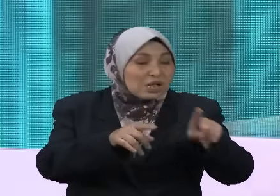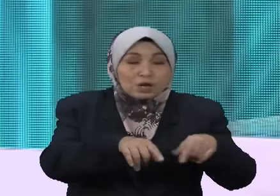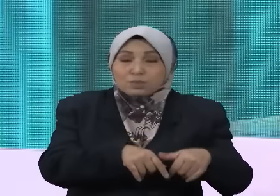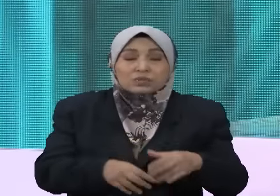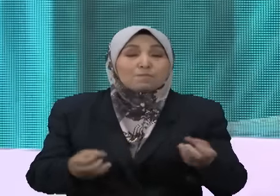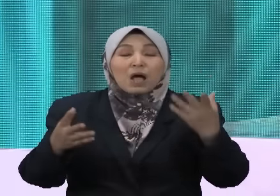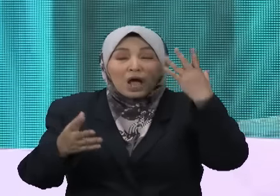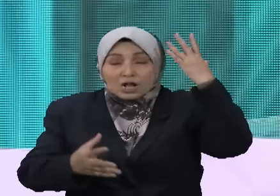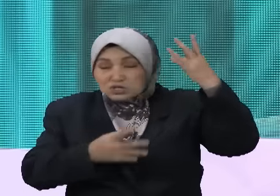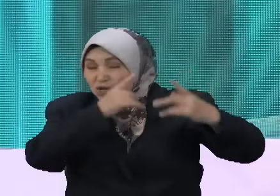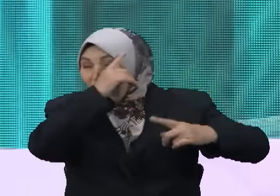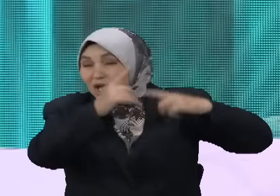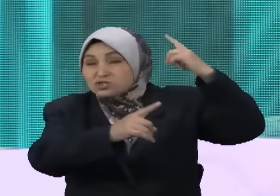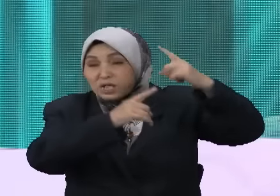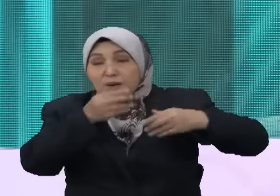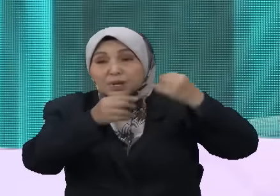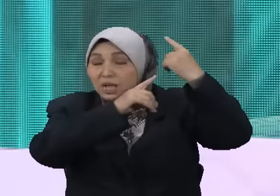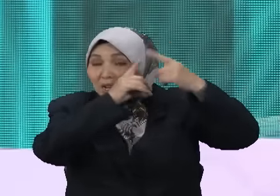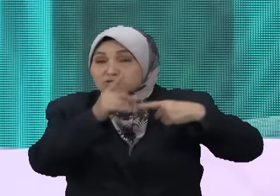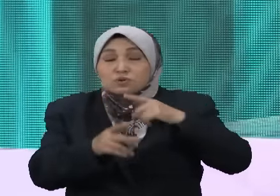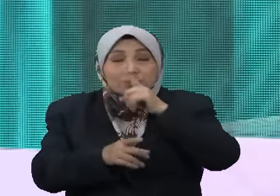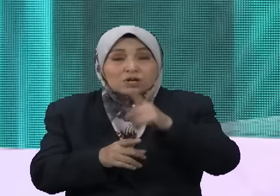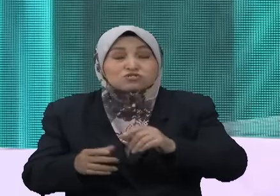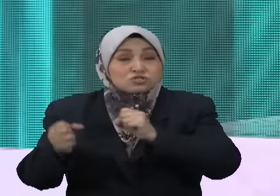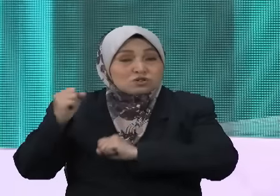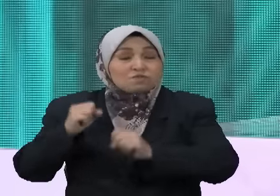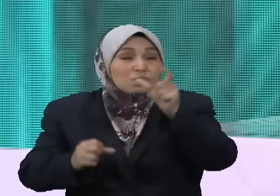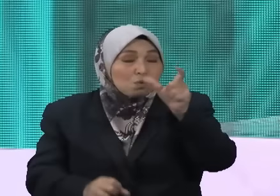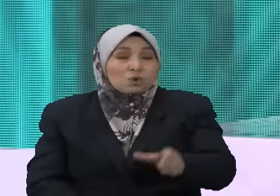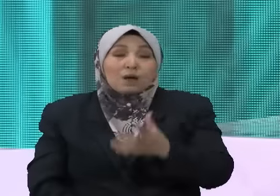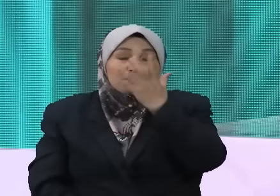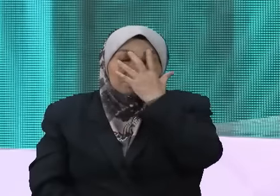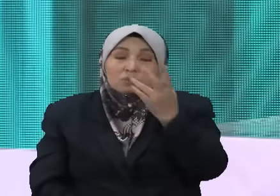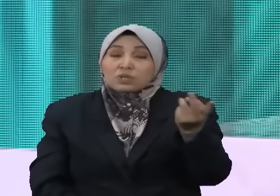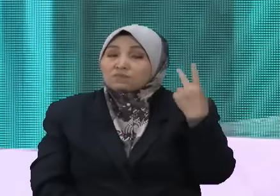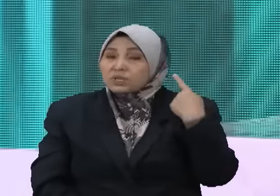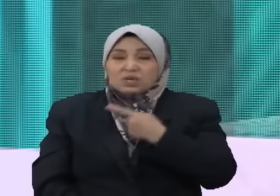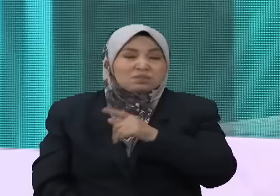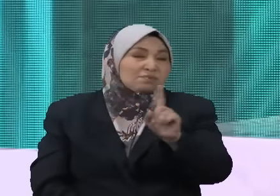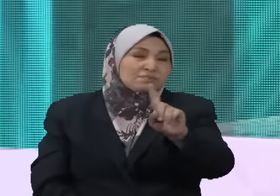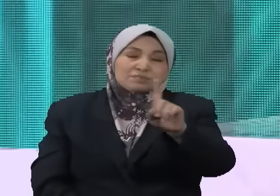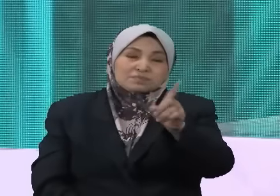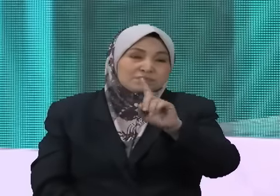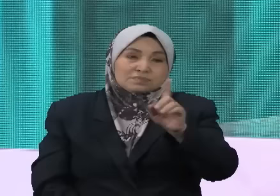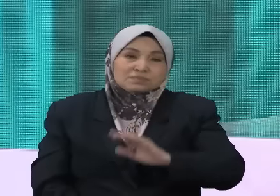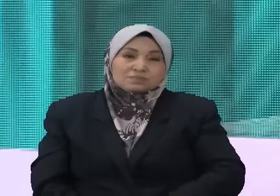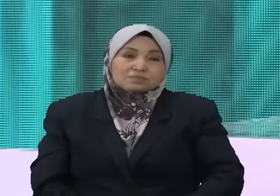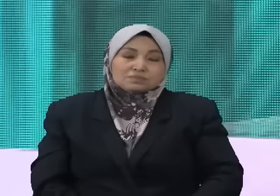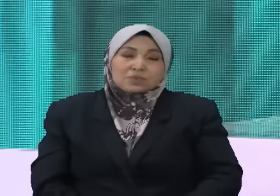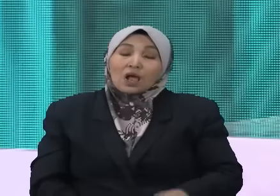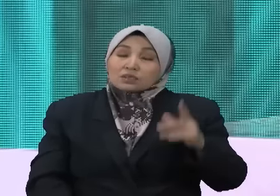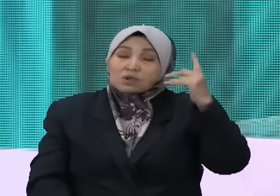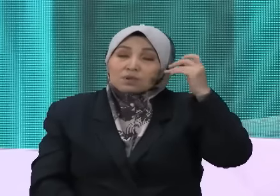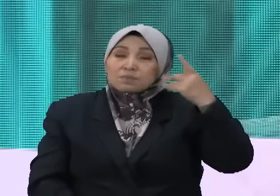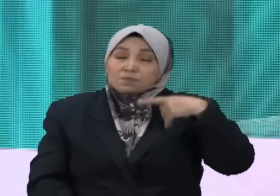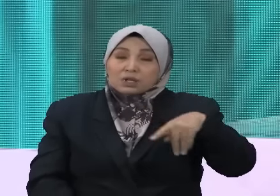banyak a alasan kita buat yang bagi alasan ni sebenarnya adalah sifat orang sifat orang munafik kita jangan pergi ke situ tuan-tuan dan puan-puan yang